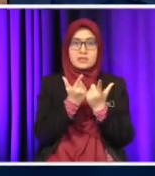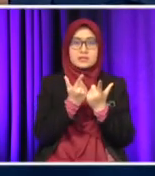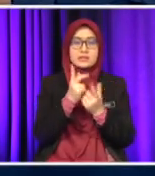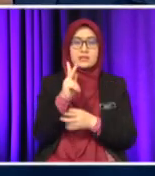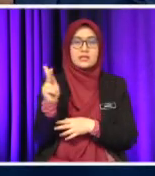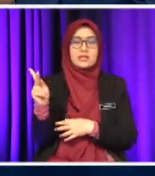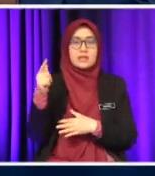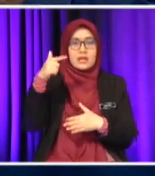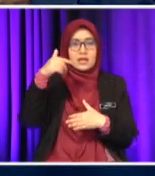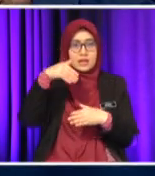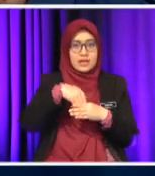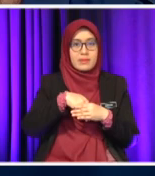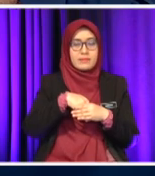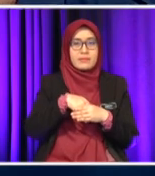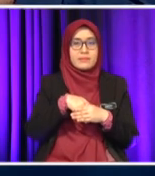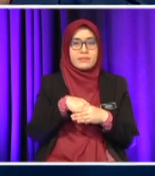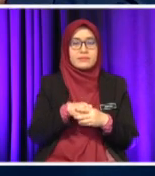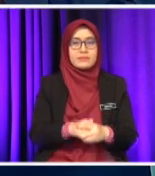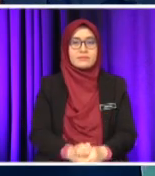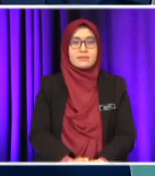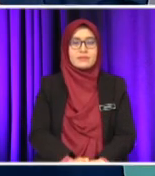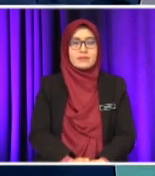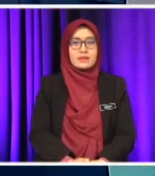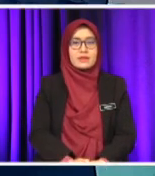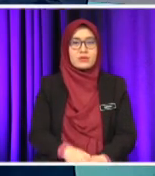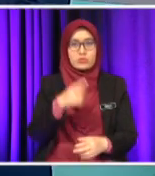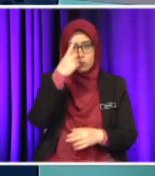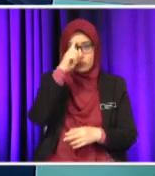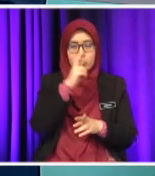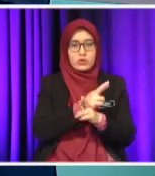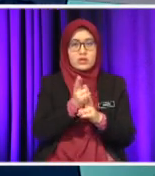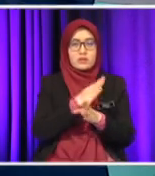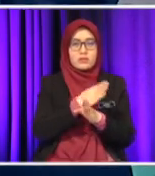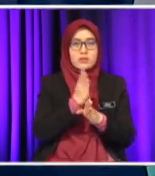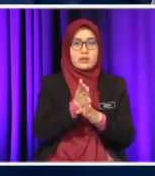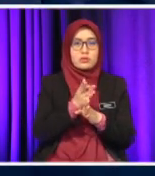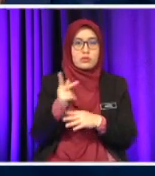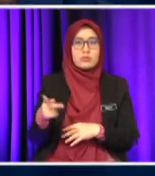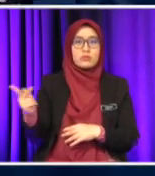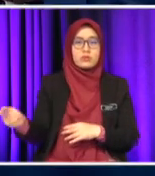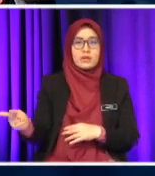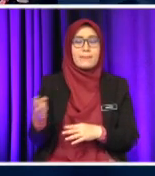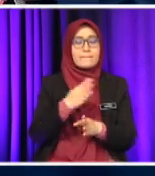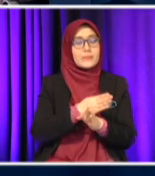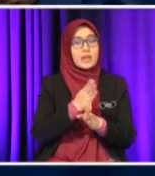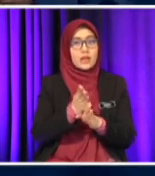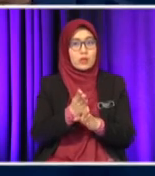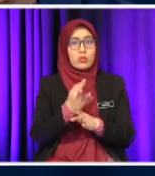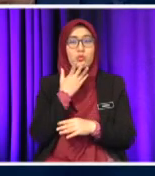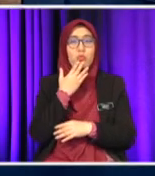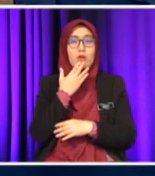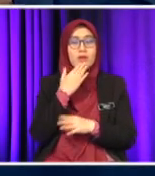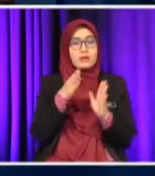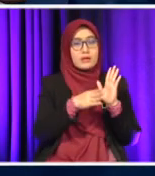yang mana disebut sebagai tadi bentuk warna trend